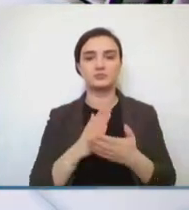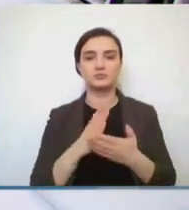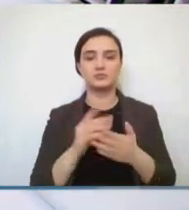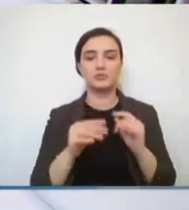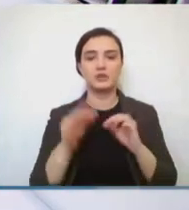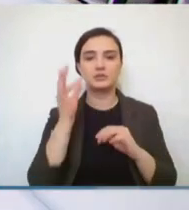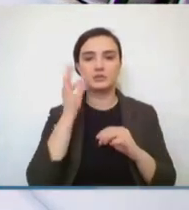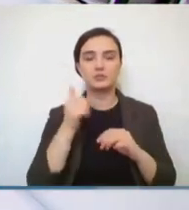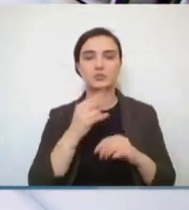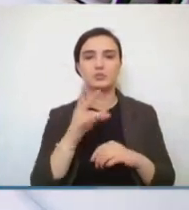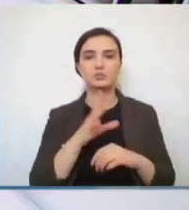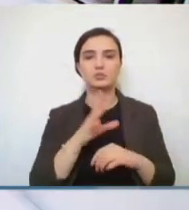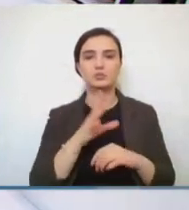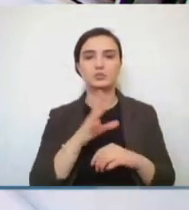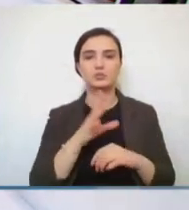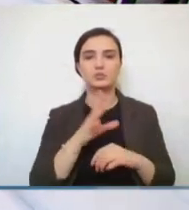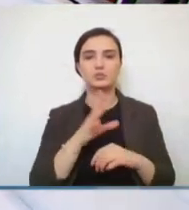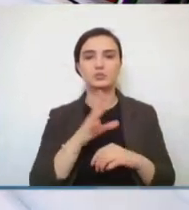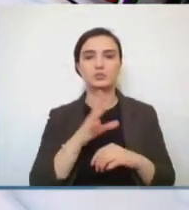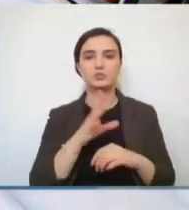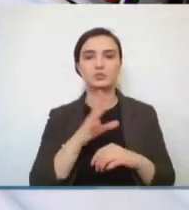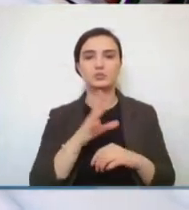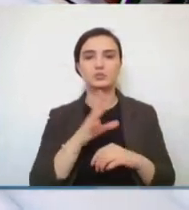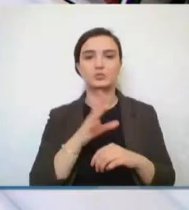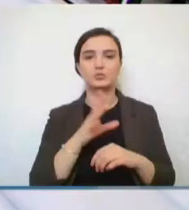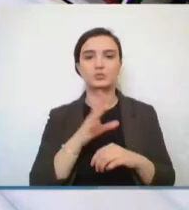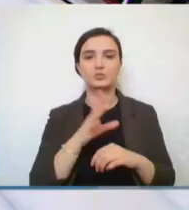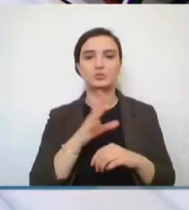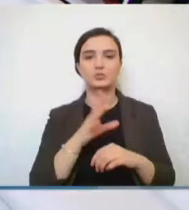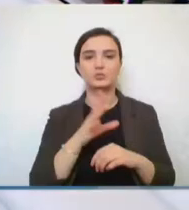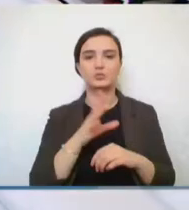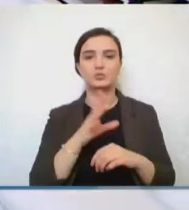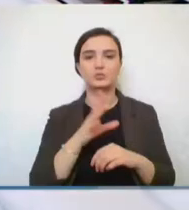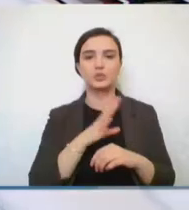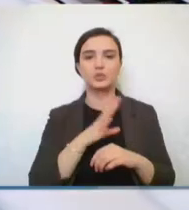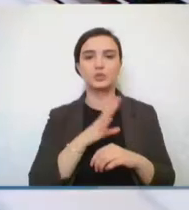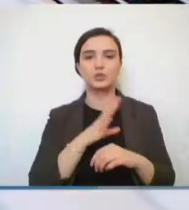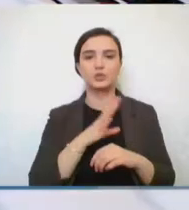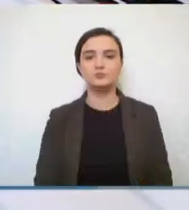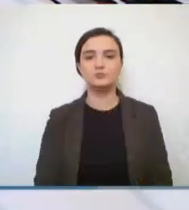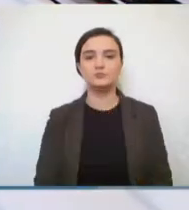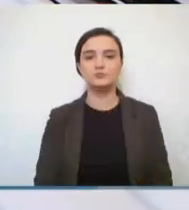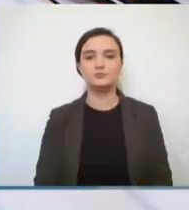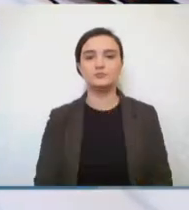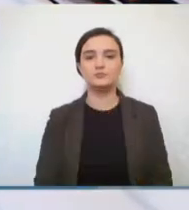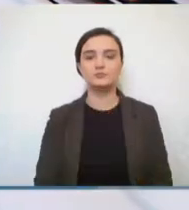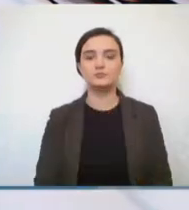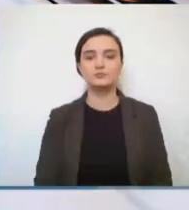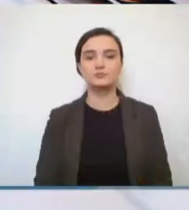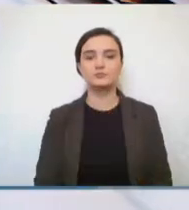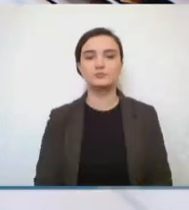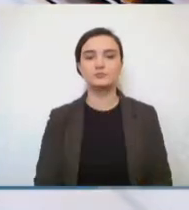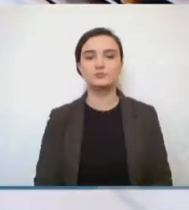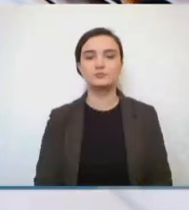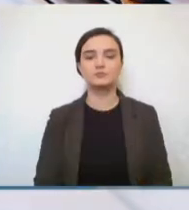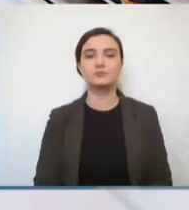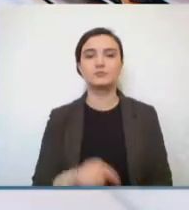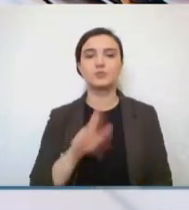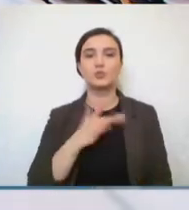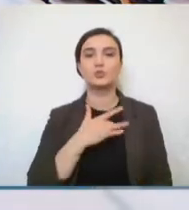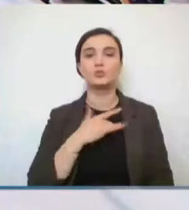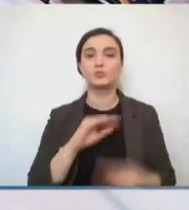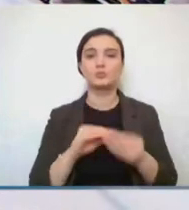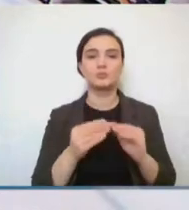როგორ უნდა იყოს გადანაწილებული ჩვენი დღიური რაციონი ჩვენი ჯანმრთელობისათვის. ეს მხოლოდ გულის პრობლემებს არ ეხება, ან გულის